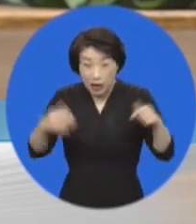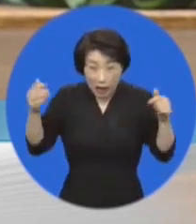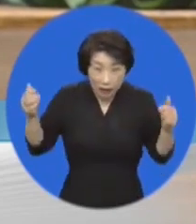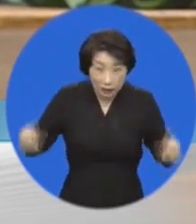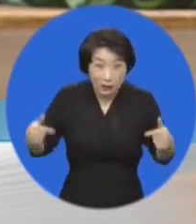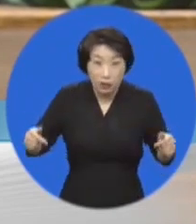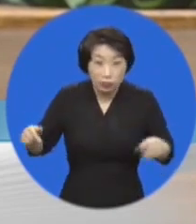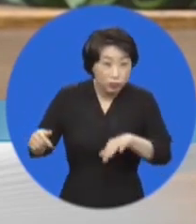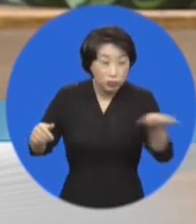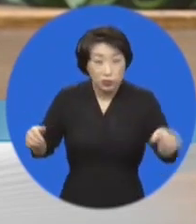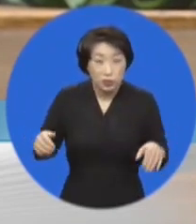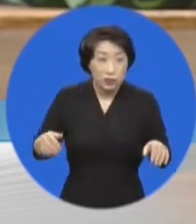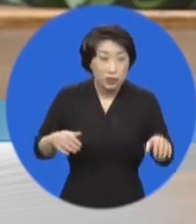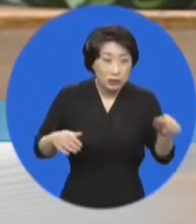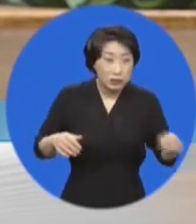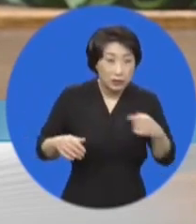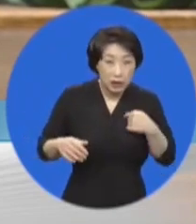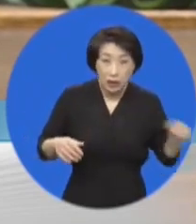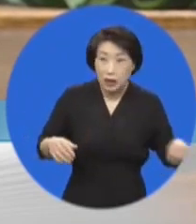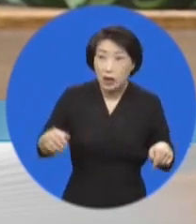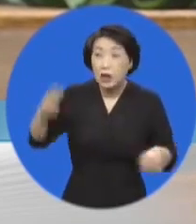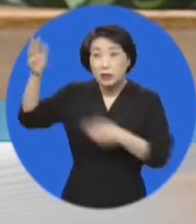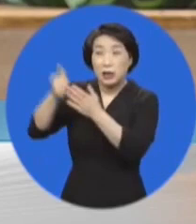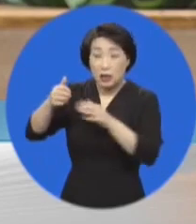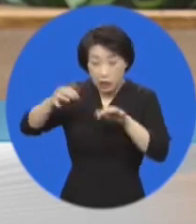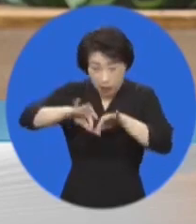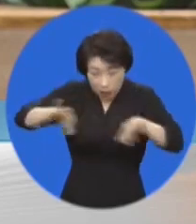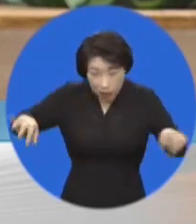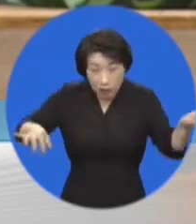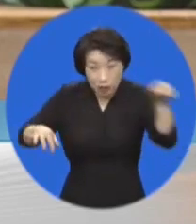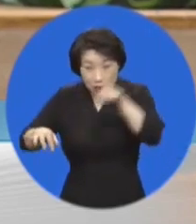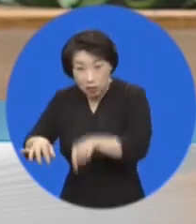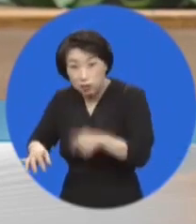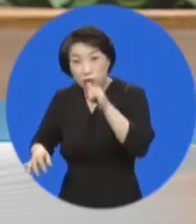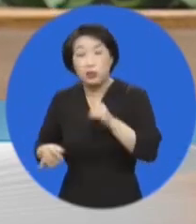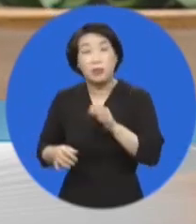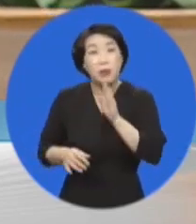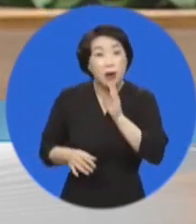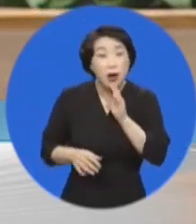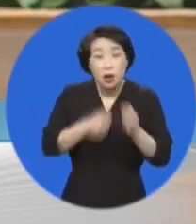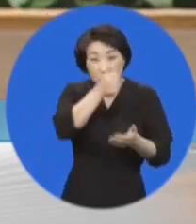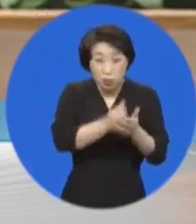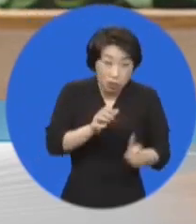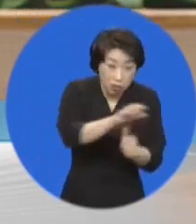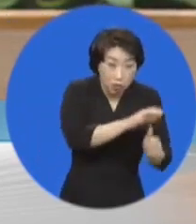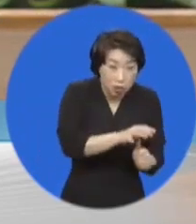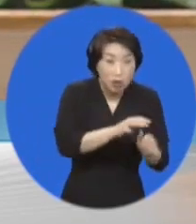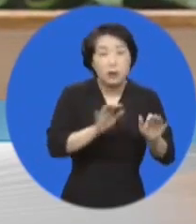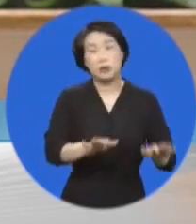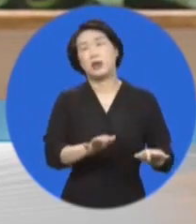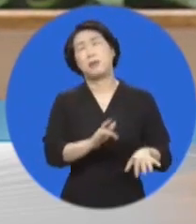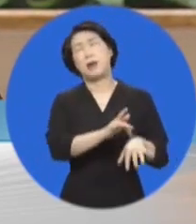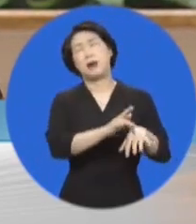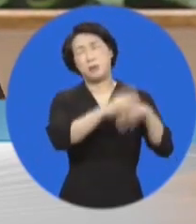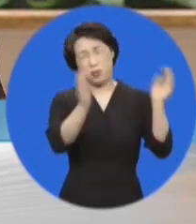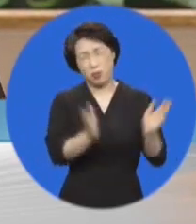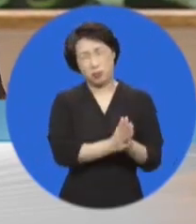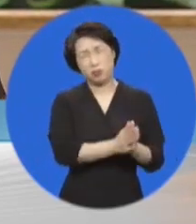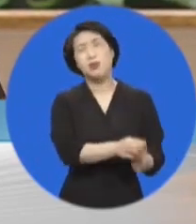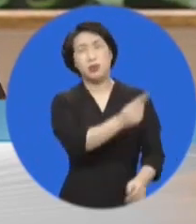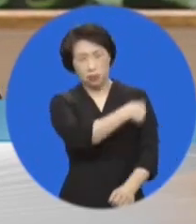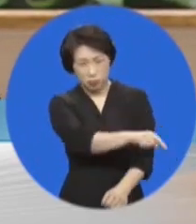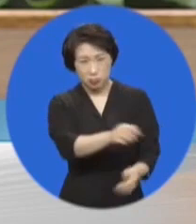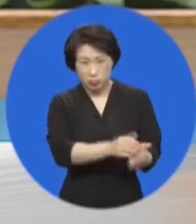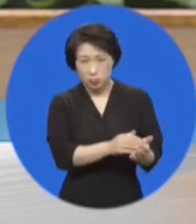우리를 죄로 통솔을 했어요. 죄로 통솔. 이제 마귀는 우리에게서 모든 통솔의